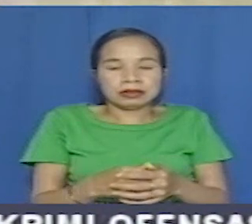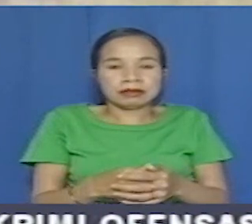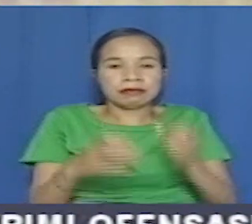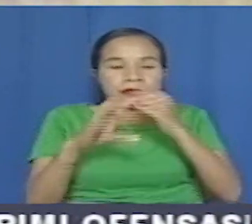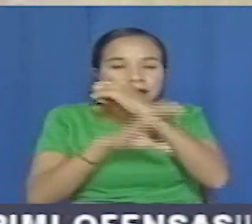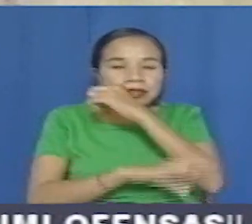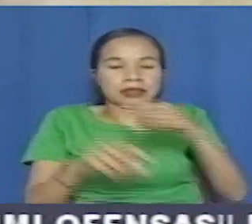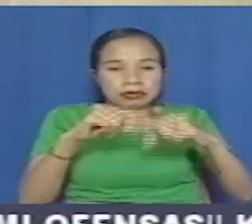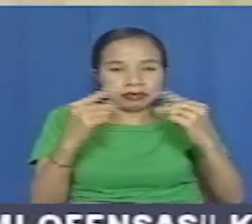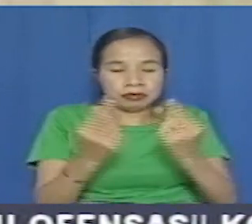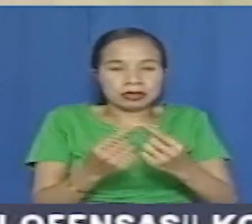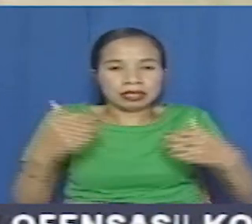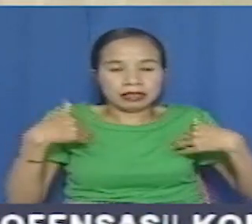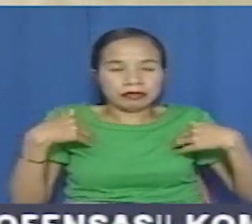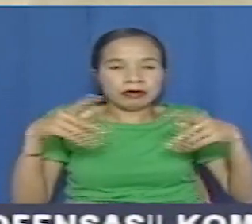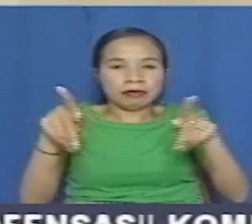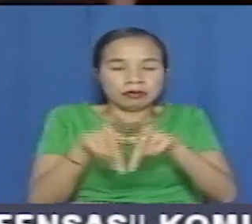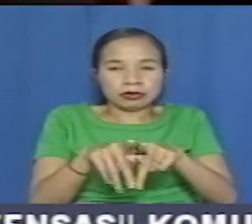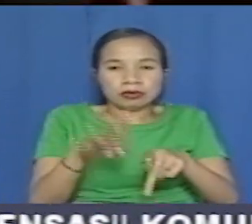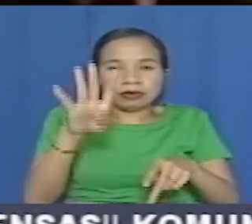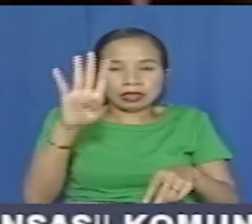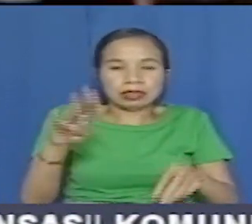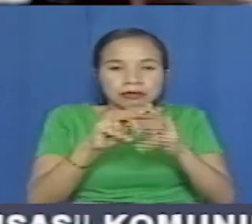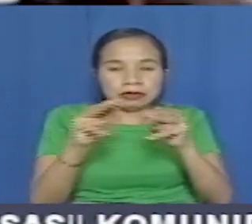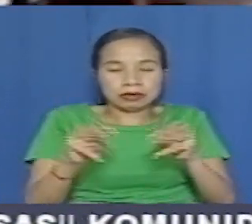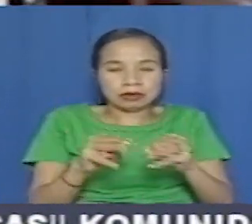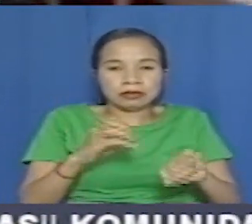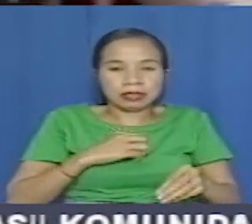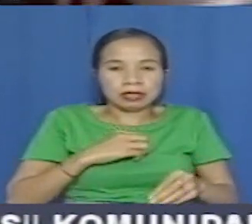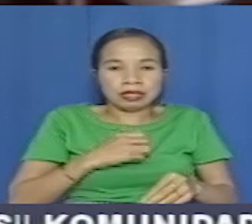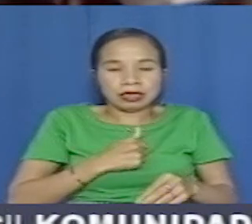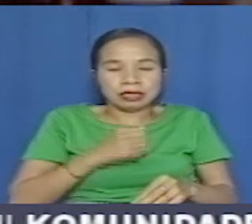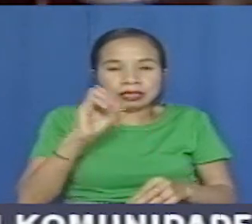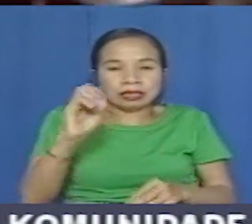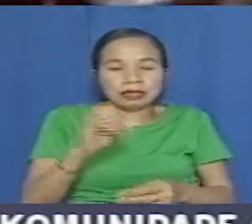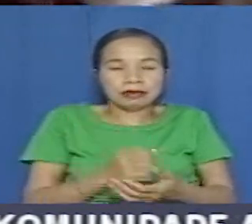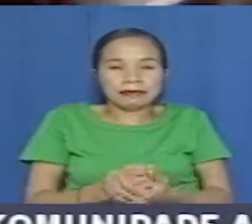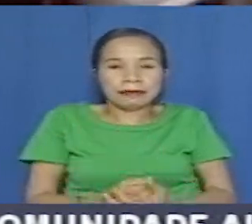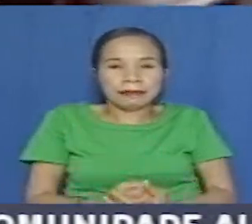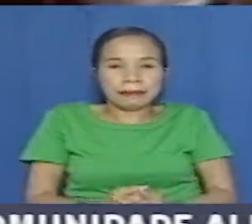nebe existiona iha posto hat iha Municipio Ainaru. Husiat beliko Ainaru, basti naroinya ba RTL.